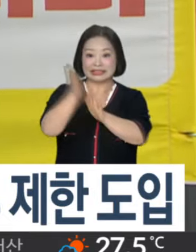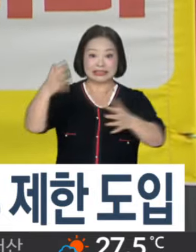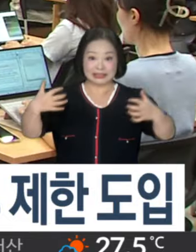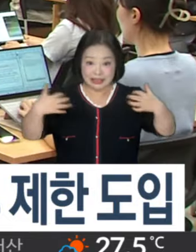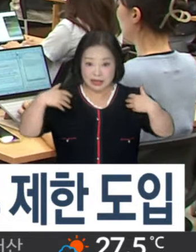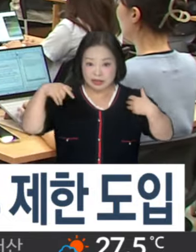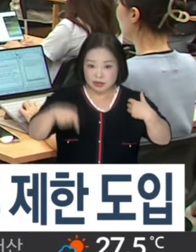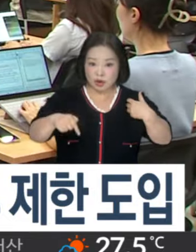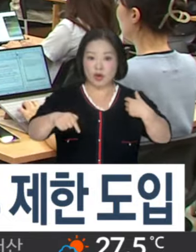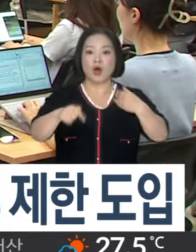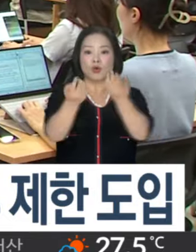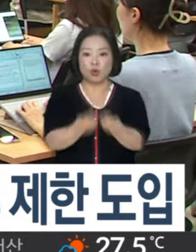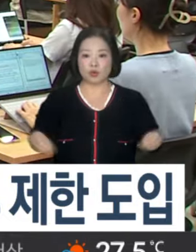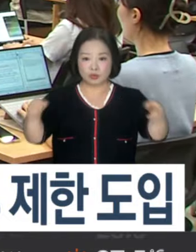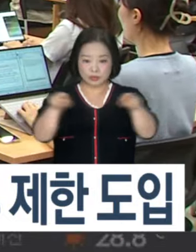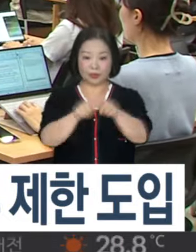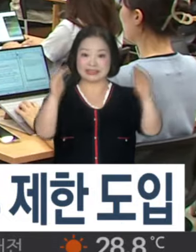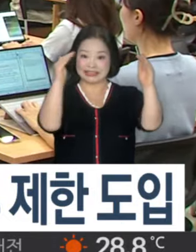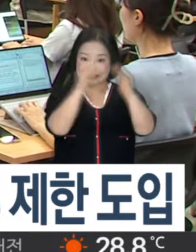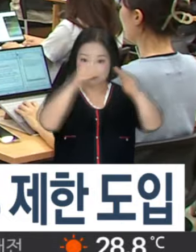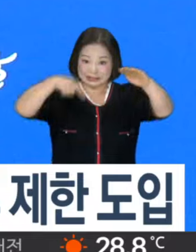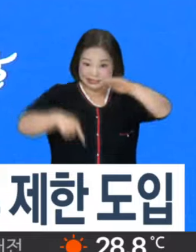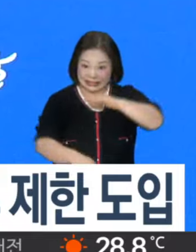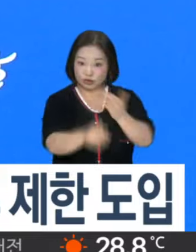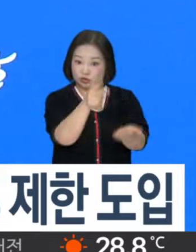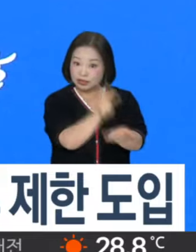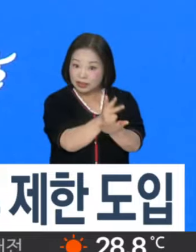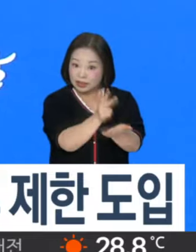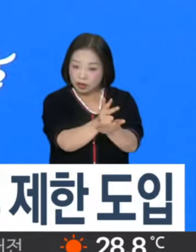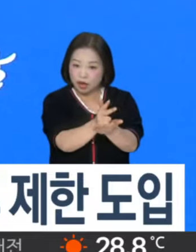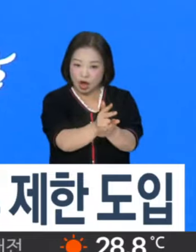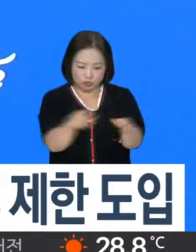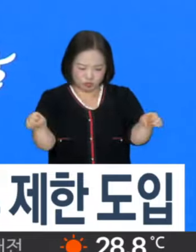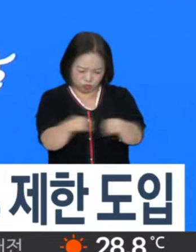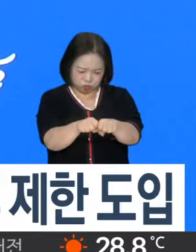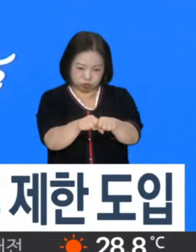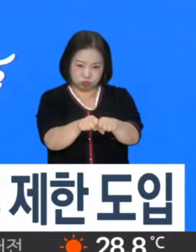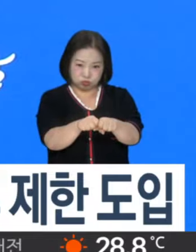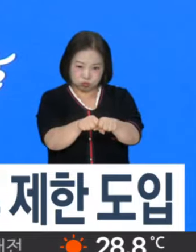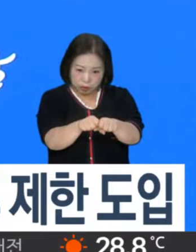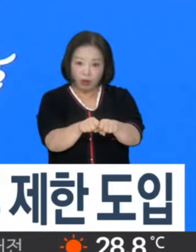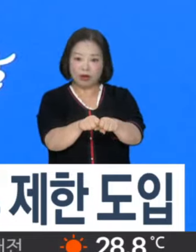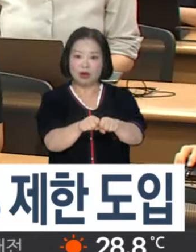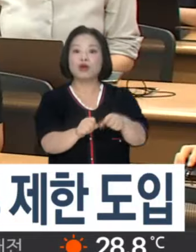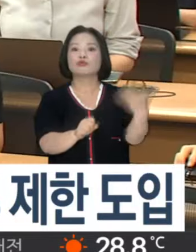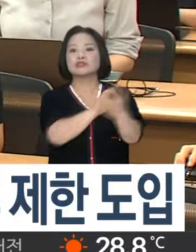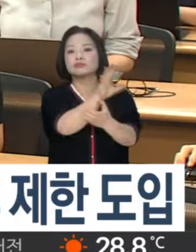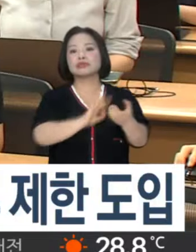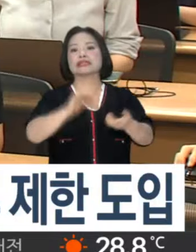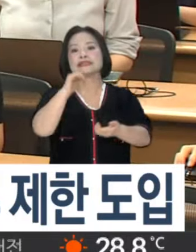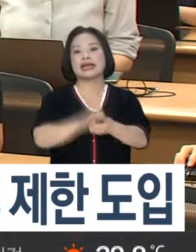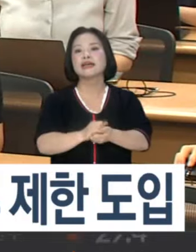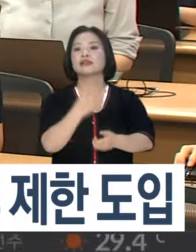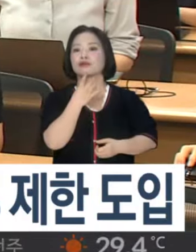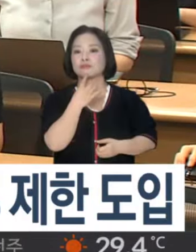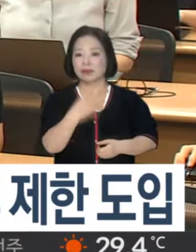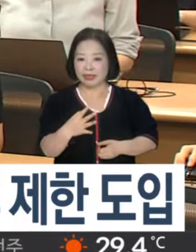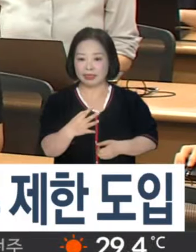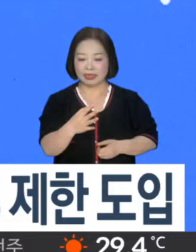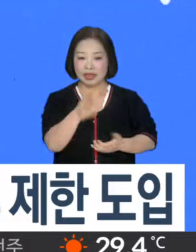내놨습니다. 공동주택 지하 주차장에서는 90% 이하로 충전을 제한한 전기차만 들어갈 수 있도록 권고하겠다는